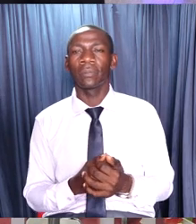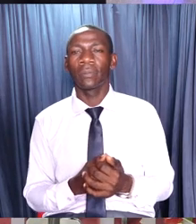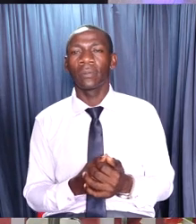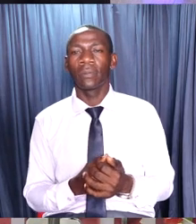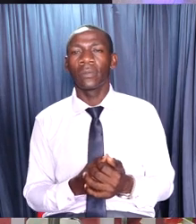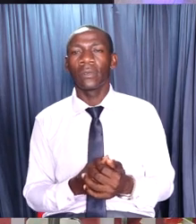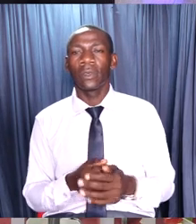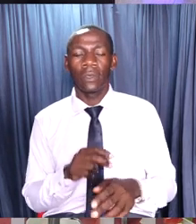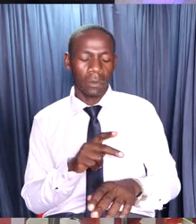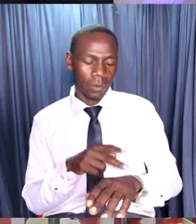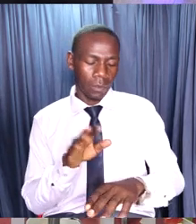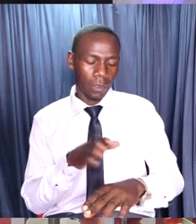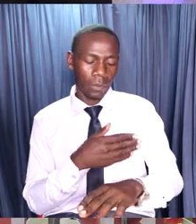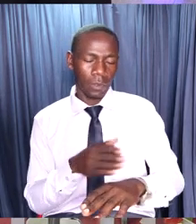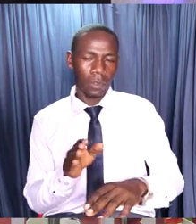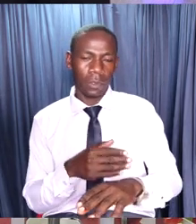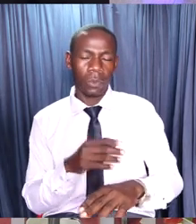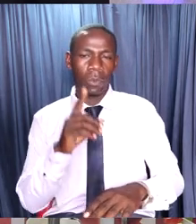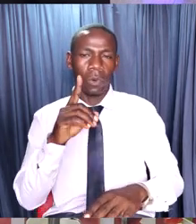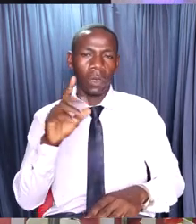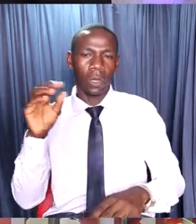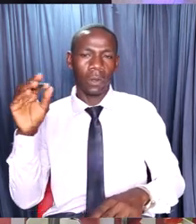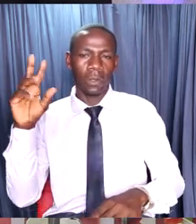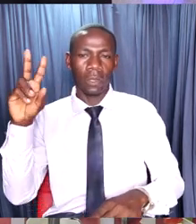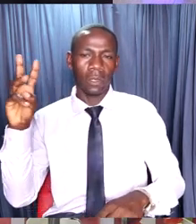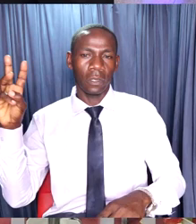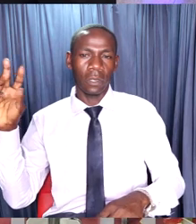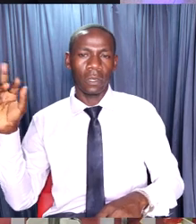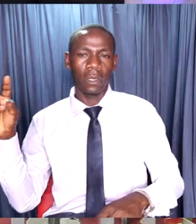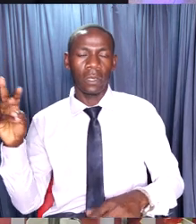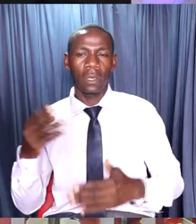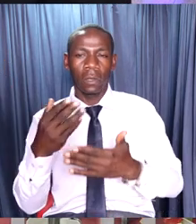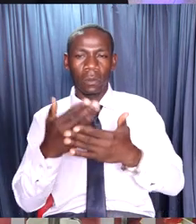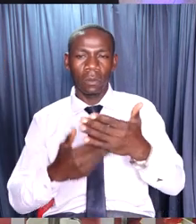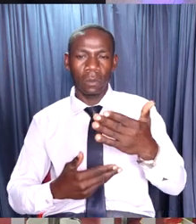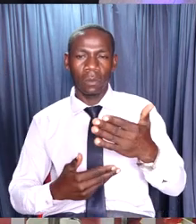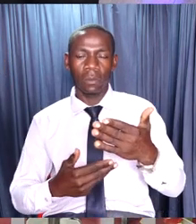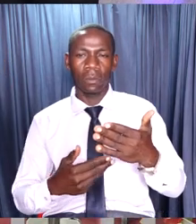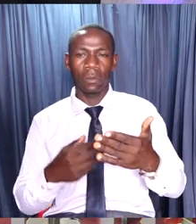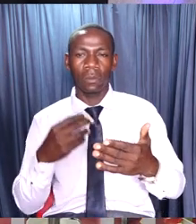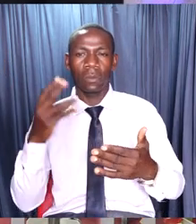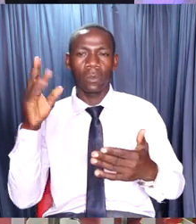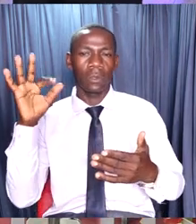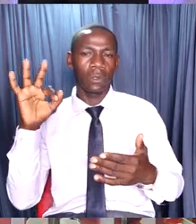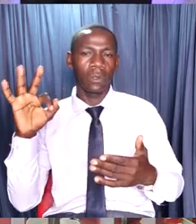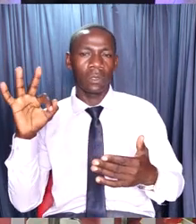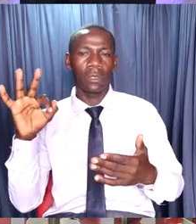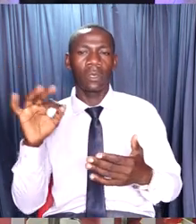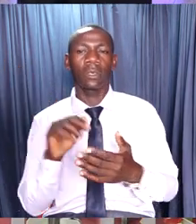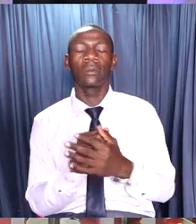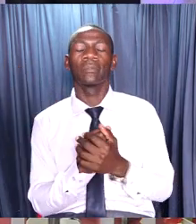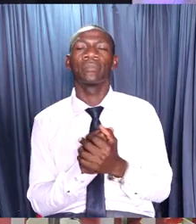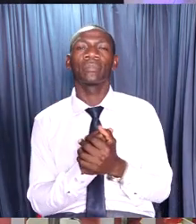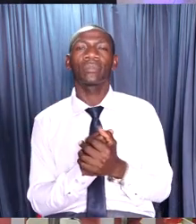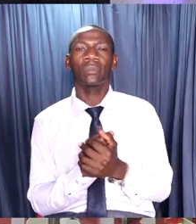Zaburi 133 mstari wa kwanza teremuke paka hapo mwisho. 3 paka 1 paka 3. Verse 1